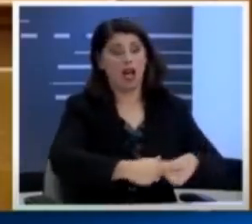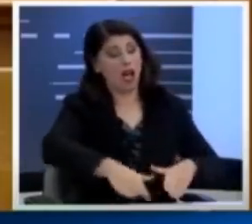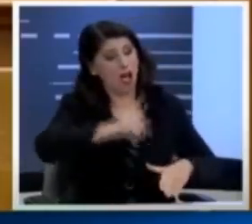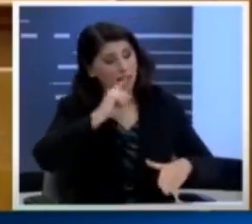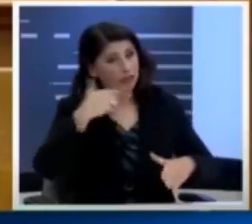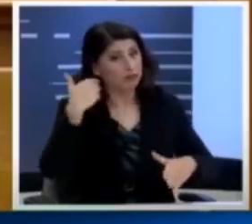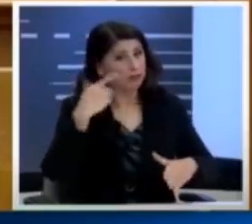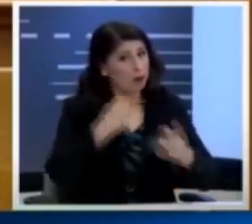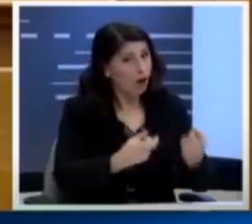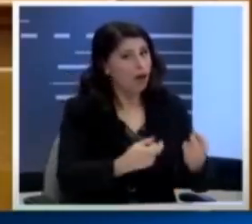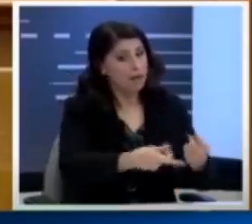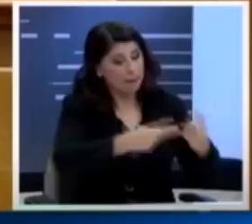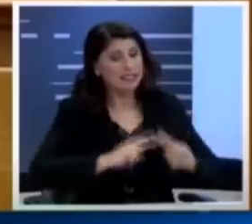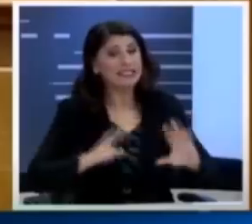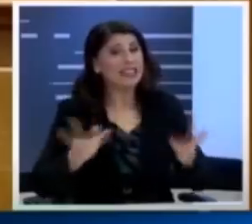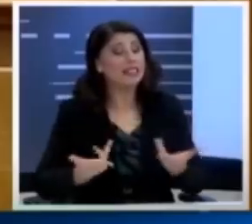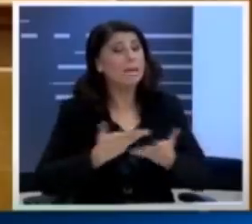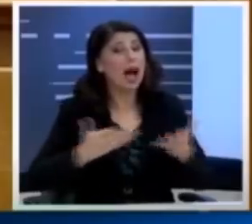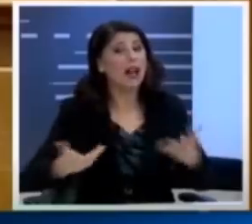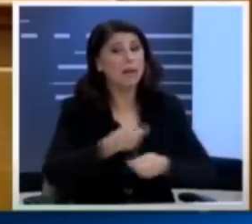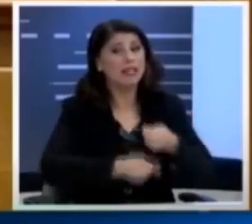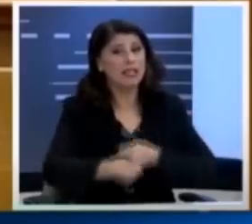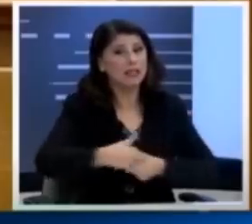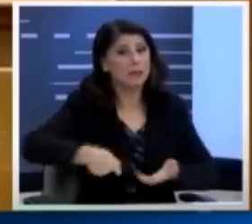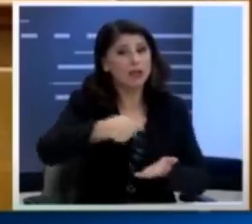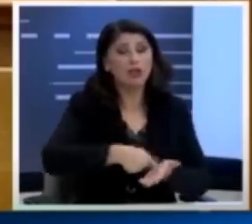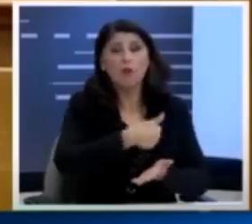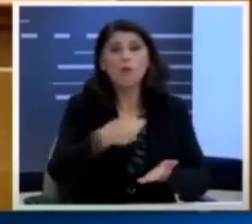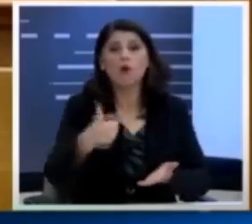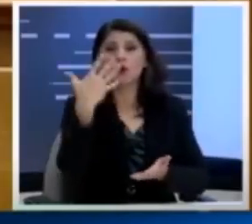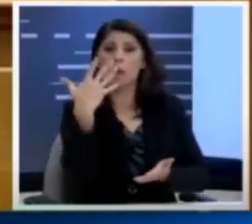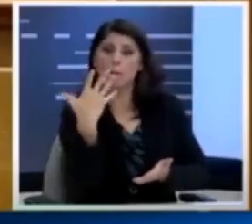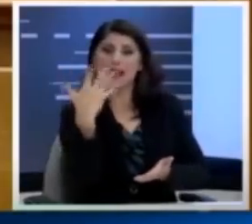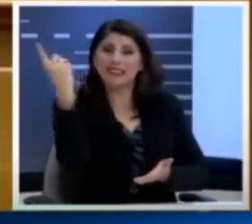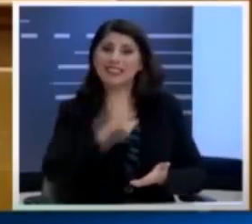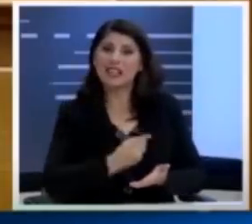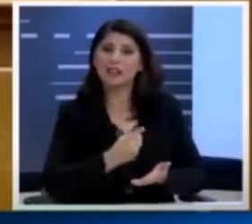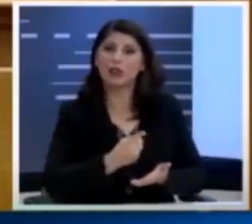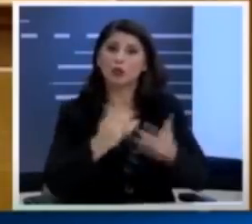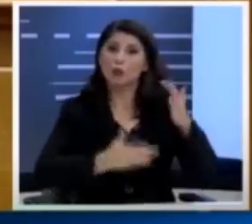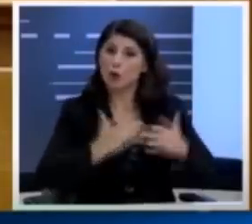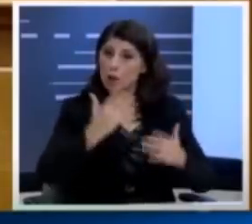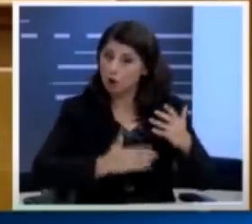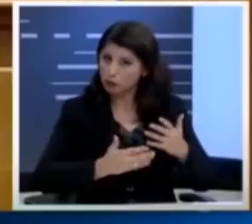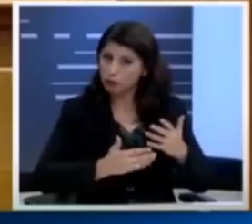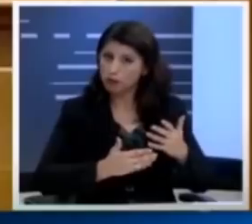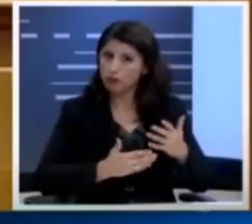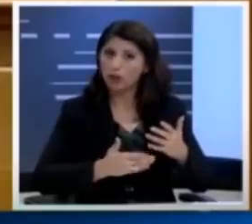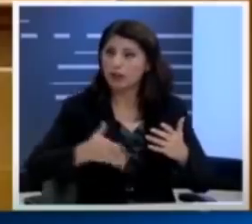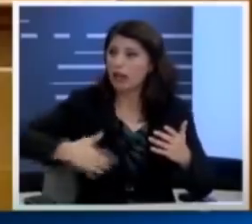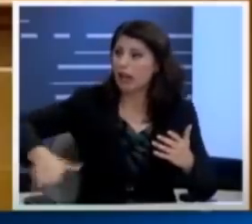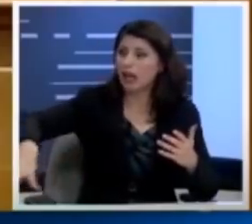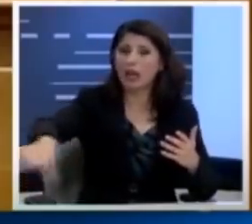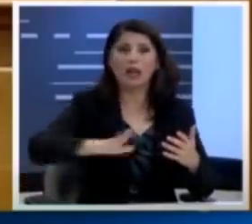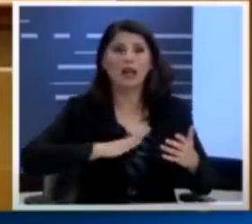απαντήσετε. Γιατί μεγάλες επιχειρήσεις πληρώνουν μόλις το 5% του προϋπολογισμού και ο